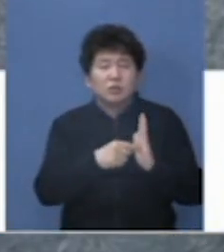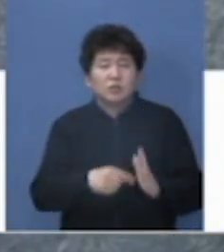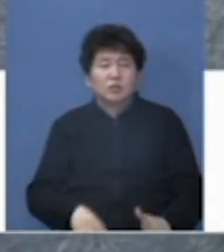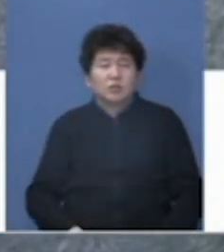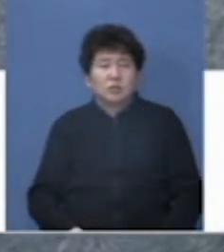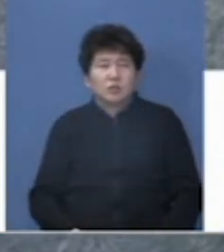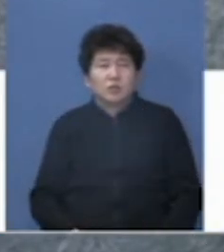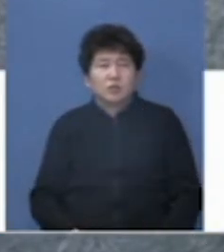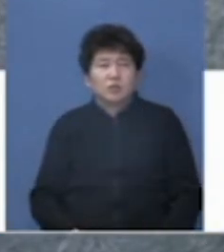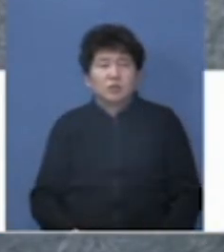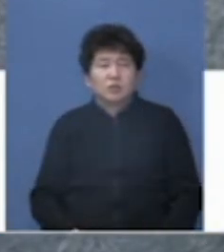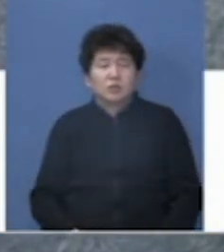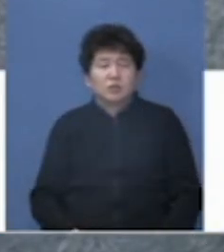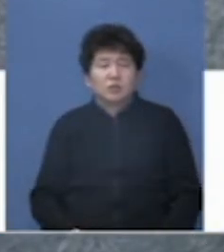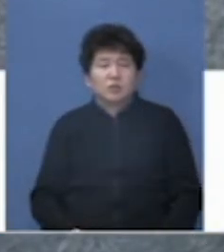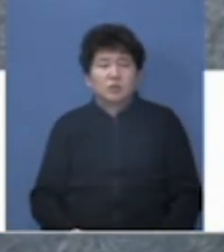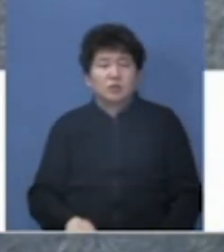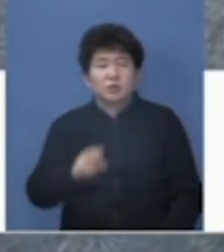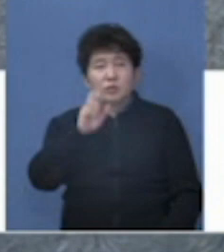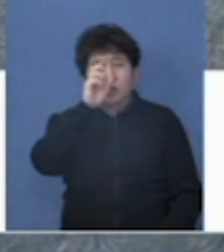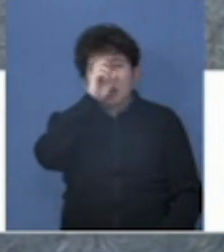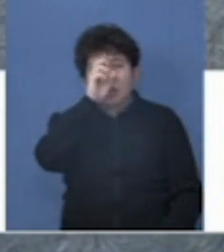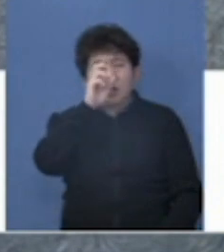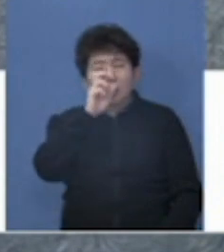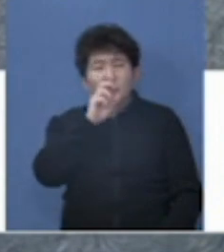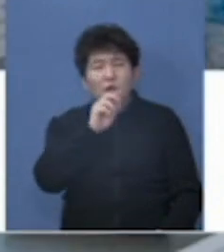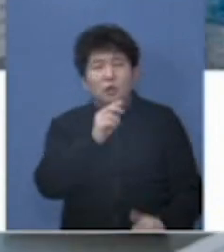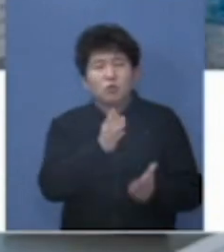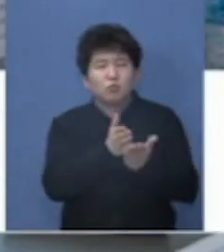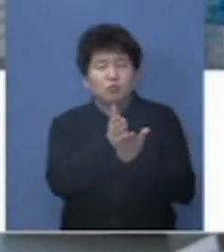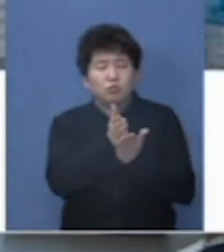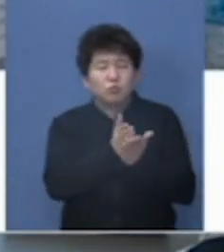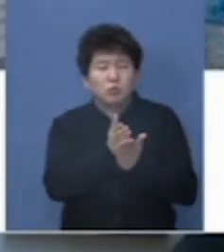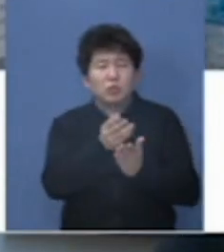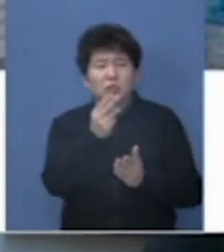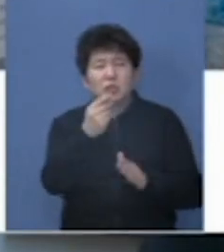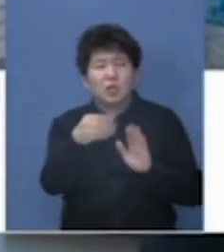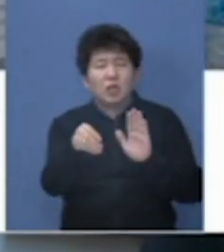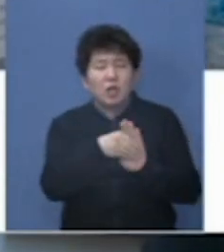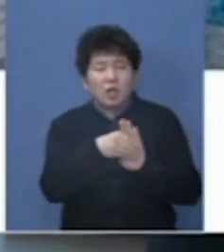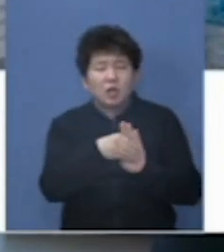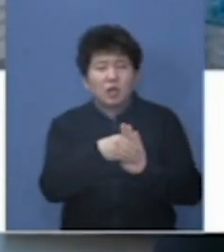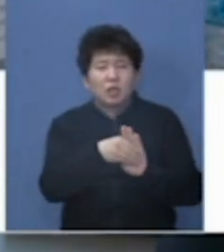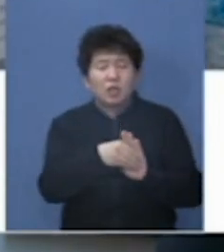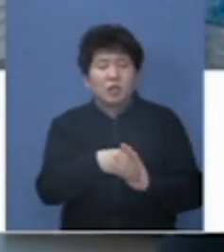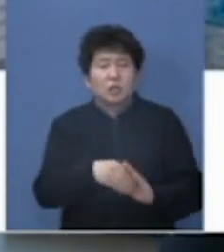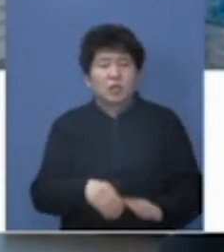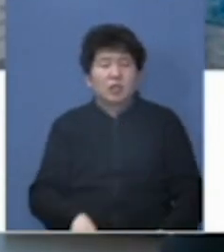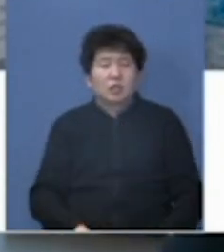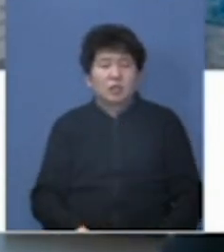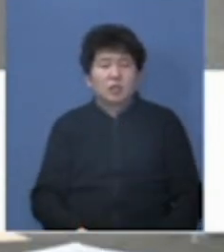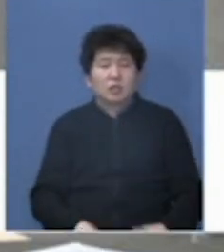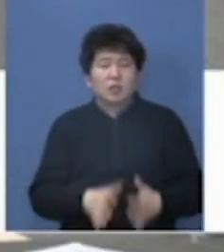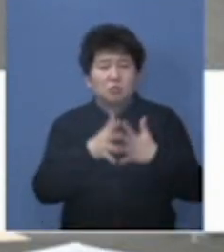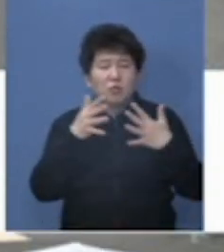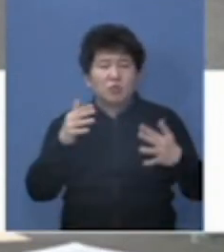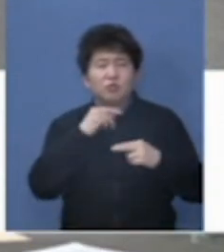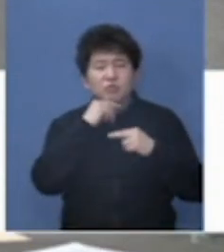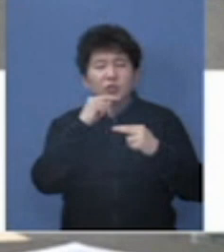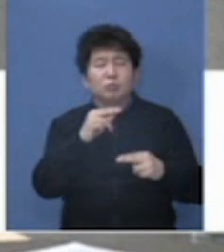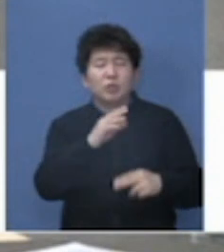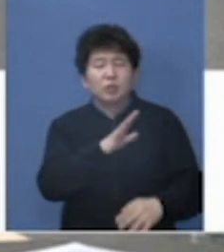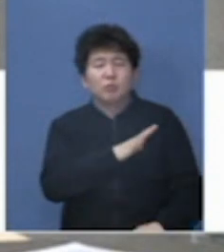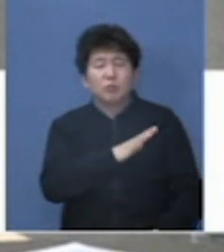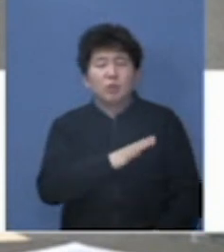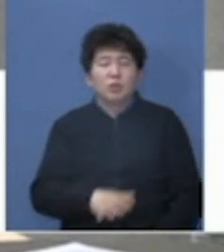уәкілдердің есептері тыңдалды. Мемлекеттік қызметкерлер арасындағы сыбайлас жемқорлықтың алдын алу шаралары ерекше назар аударылды. Бұл ретте де